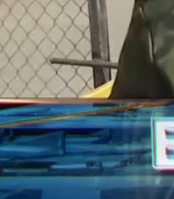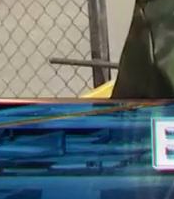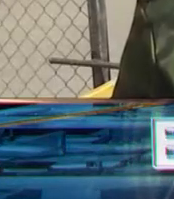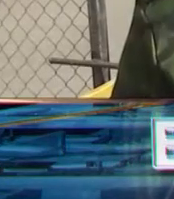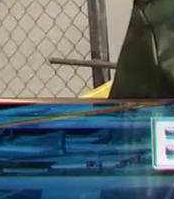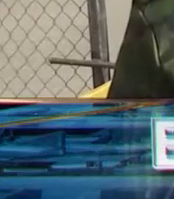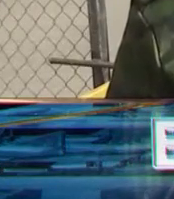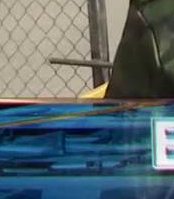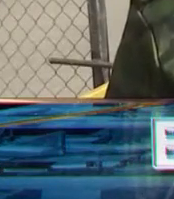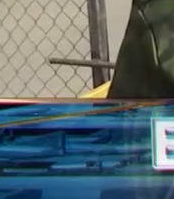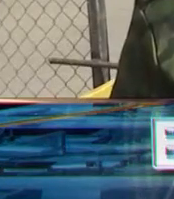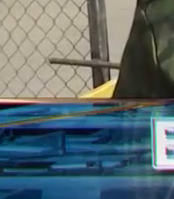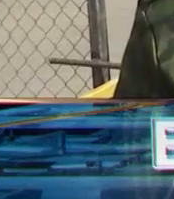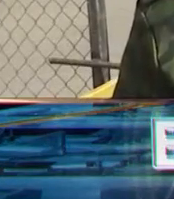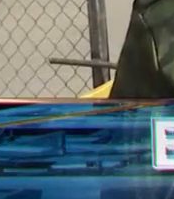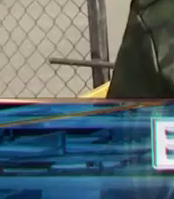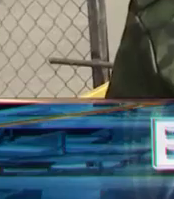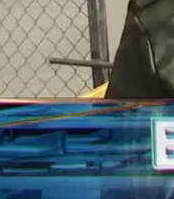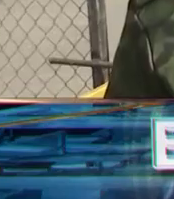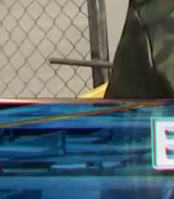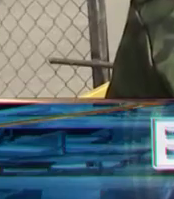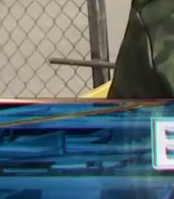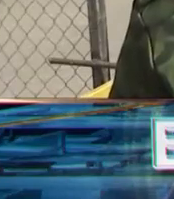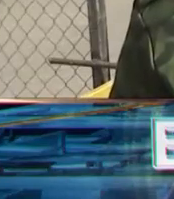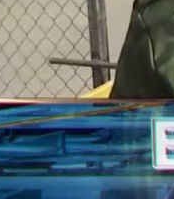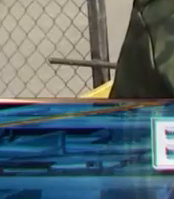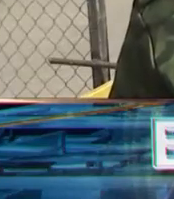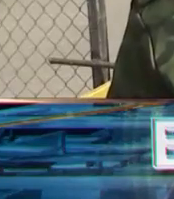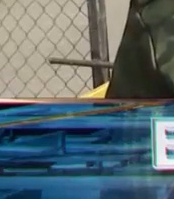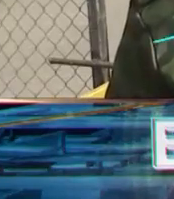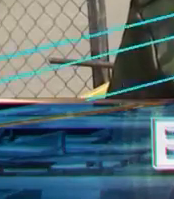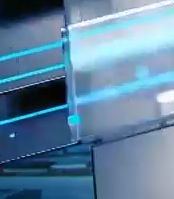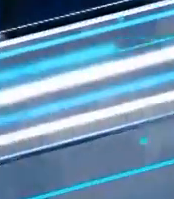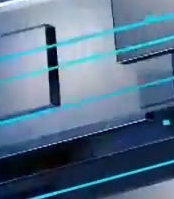Бүгін осында өз еркімізбен халқымызға көмектесу үшін келіп отырмыз.